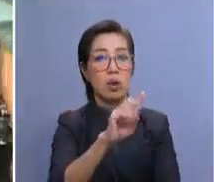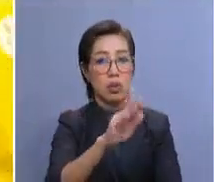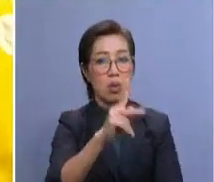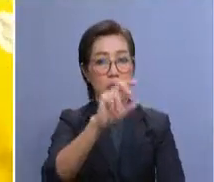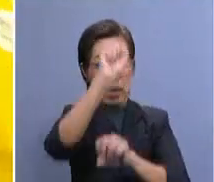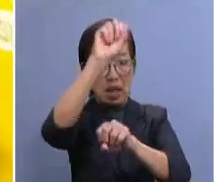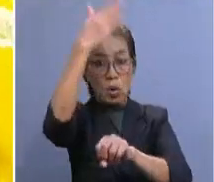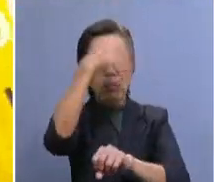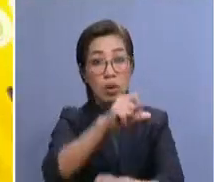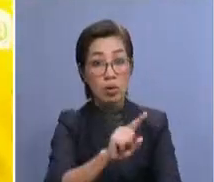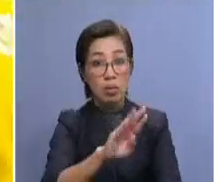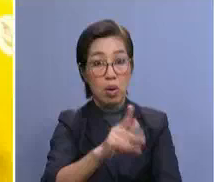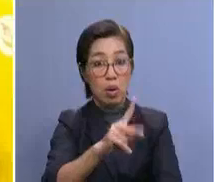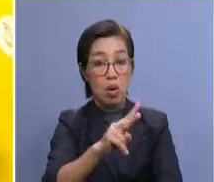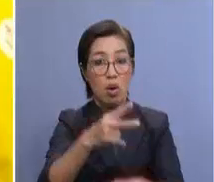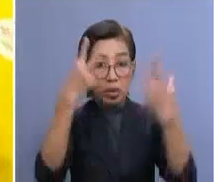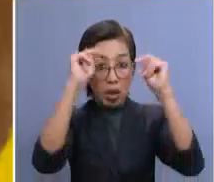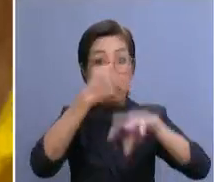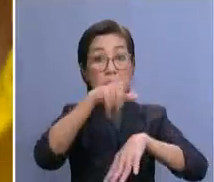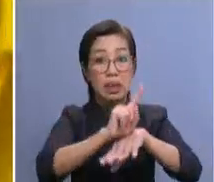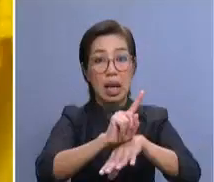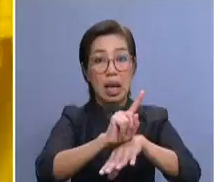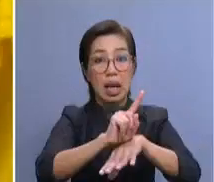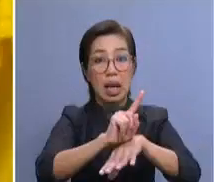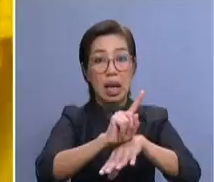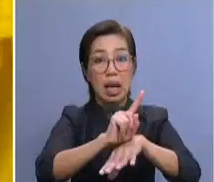ที่มีนายกรัฐมนตรีเป็นประธานในวันพรุ่งนี้อีกครั้งกับ